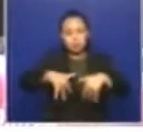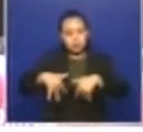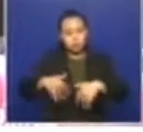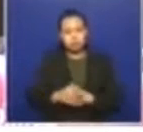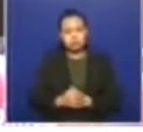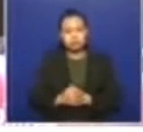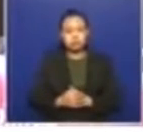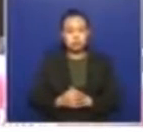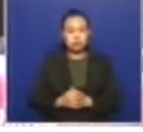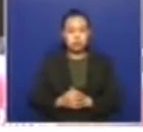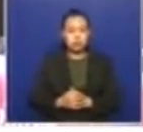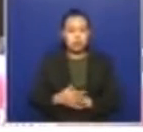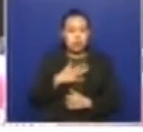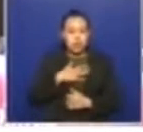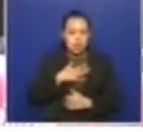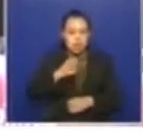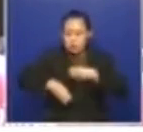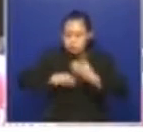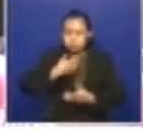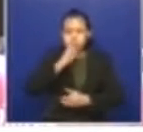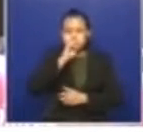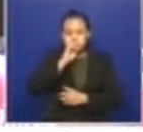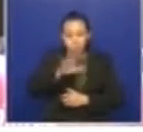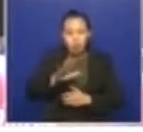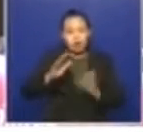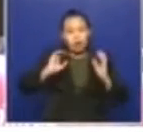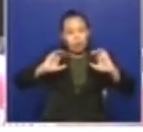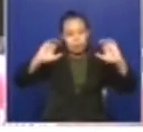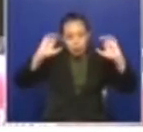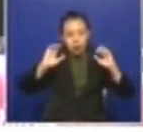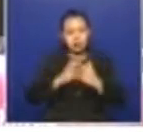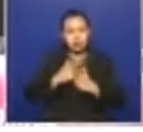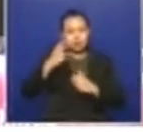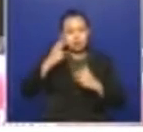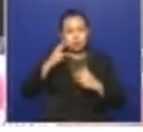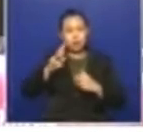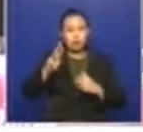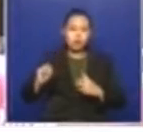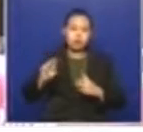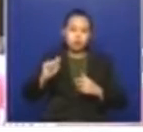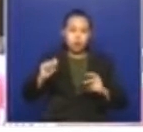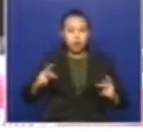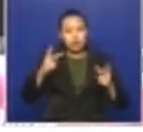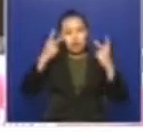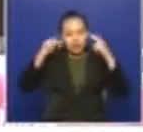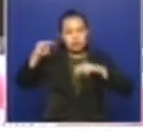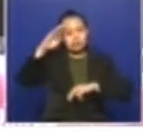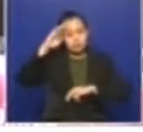รัฐมนตรีและรัฐบาลและท่านนายกนี่คือเราอยากบอกว่าสภาพความเป็นอยู่ชาวบ้านเป็นยังไ